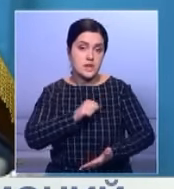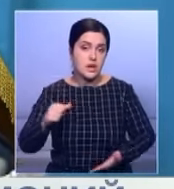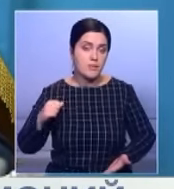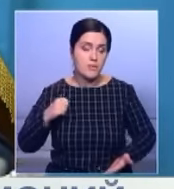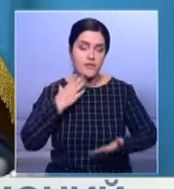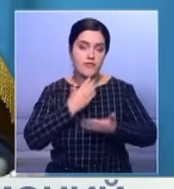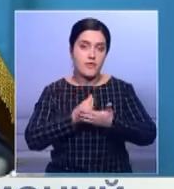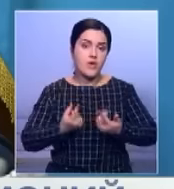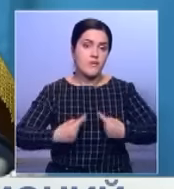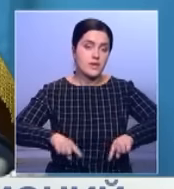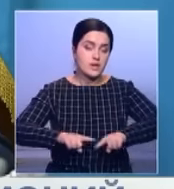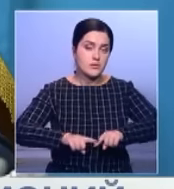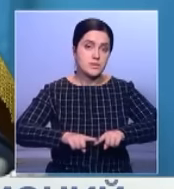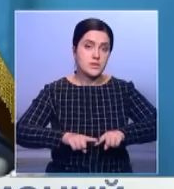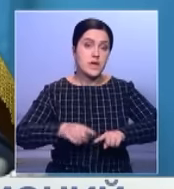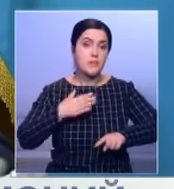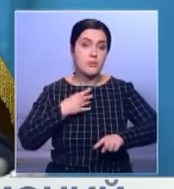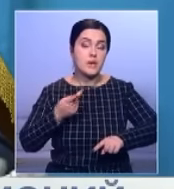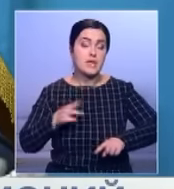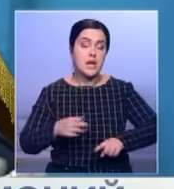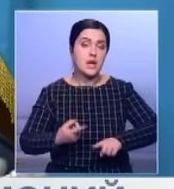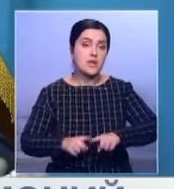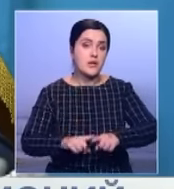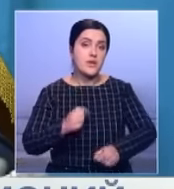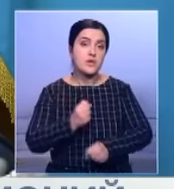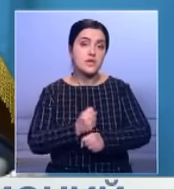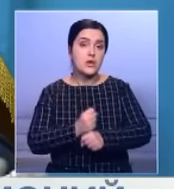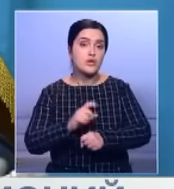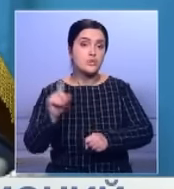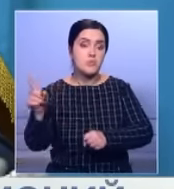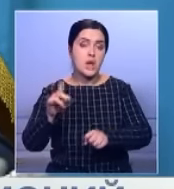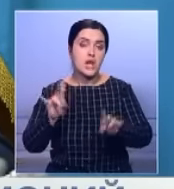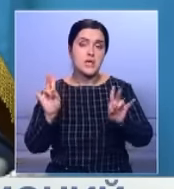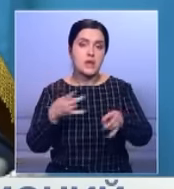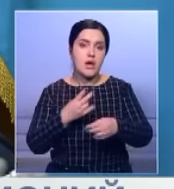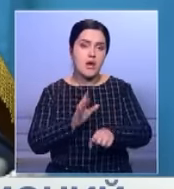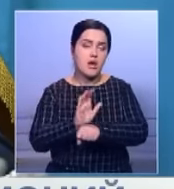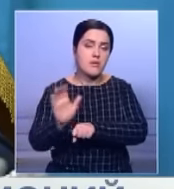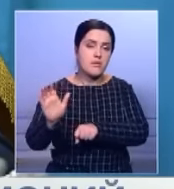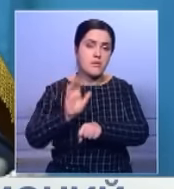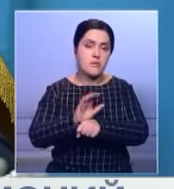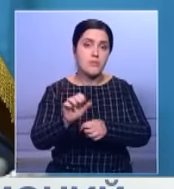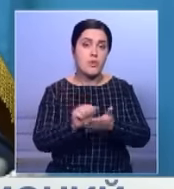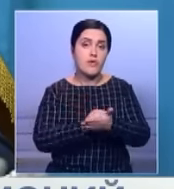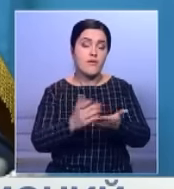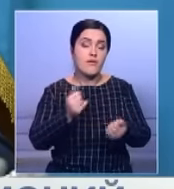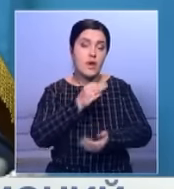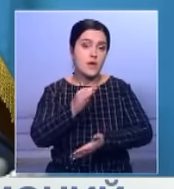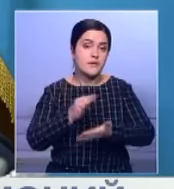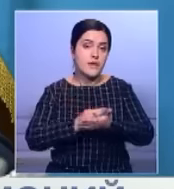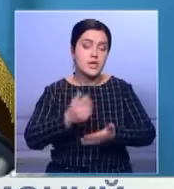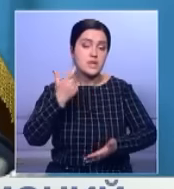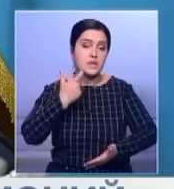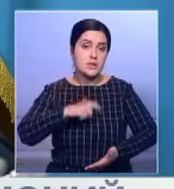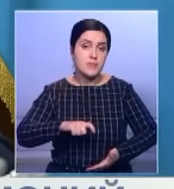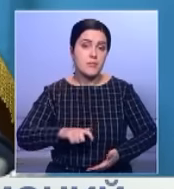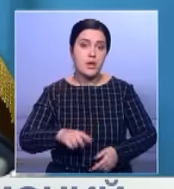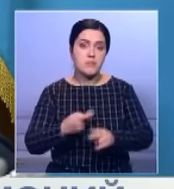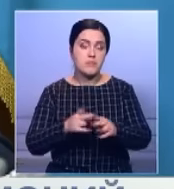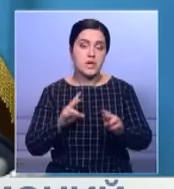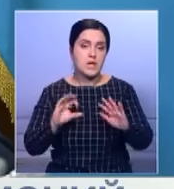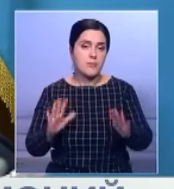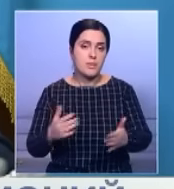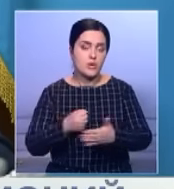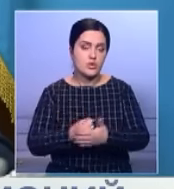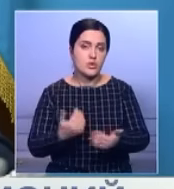ведомстве. И мы для этого сделали, чтобы он не гонял бумагу, взял ответственность и брал. Но не происходит до